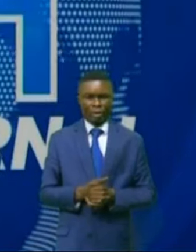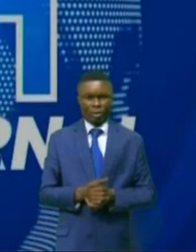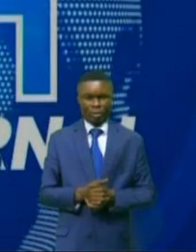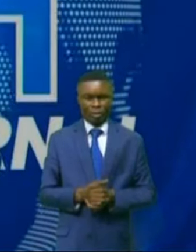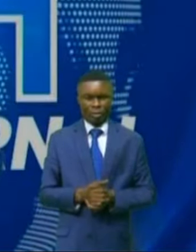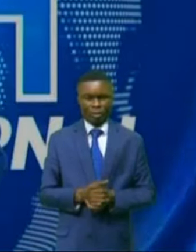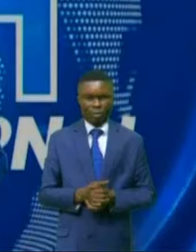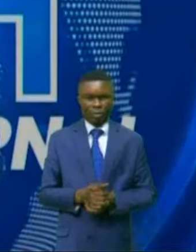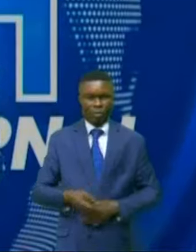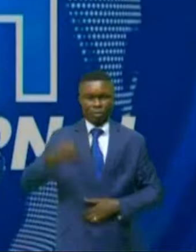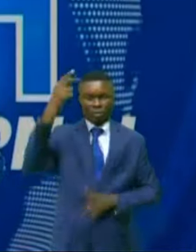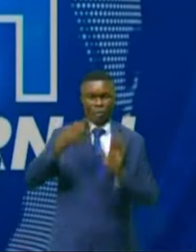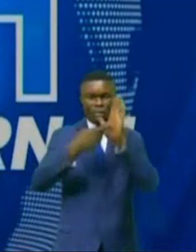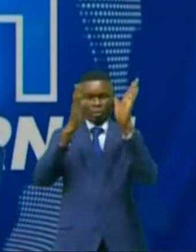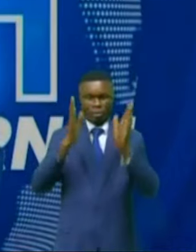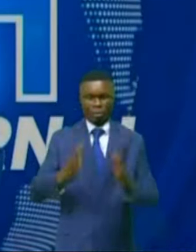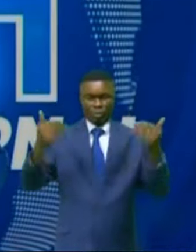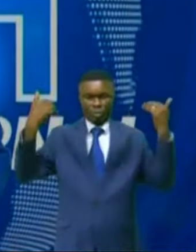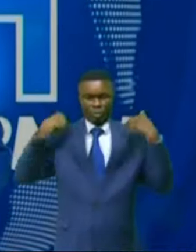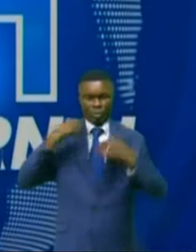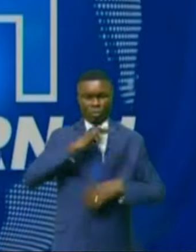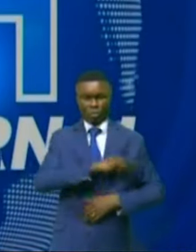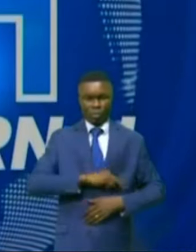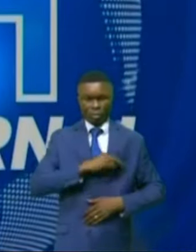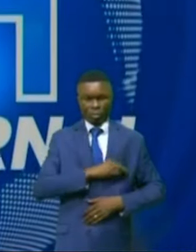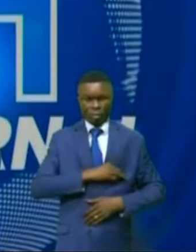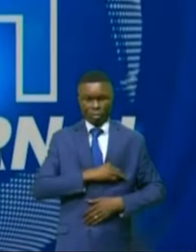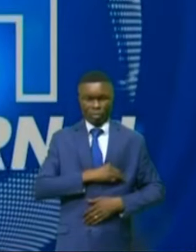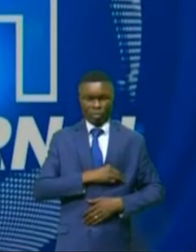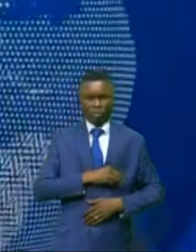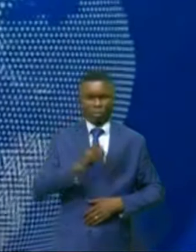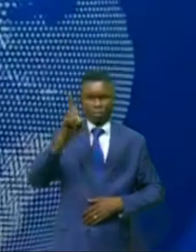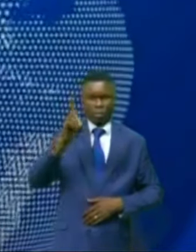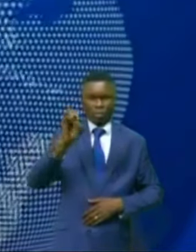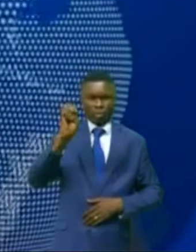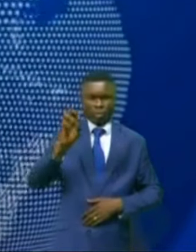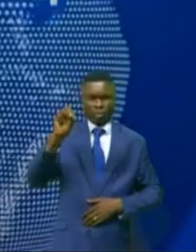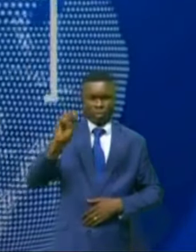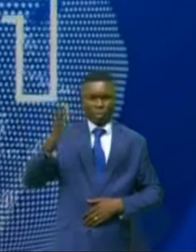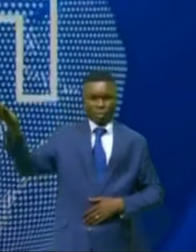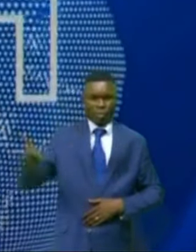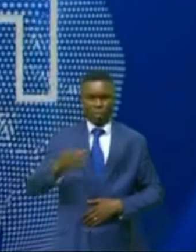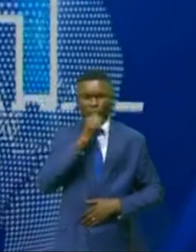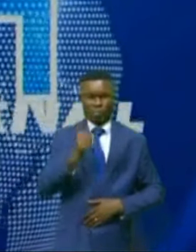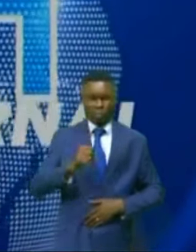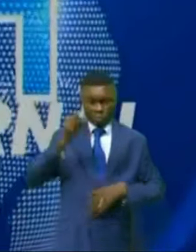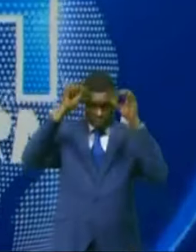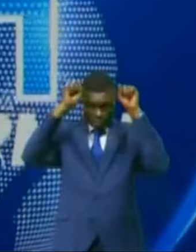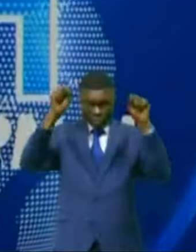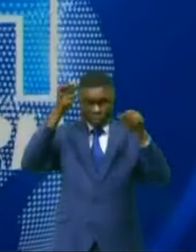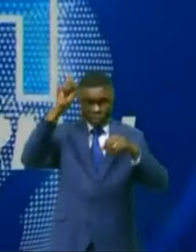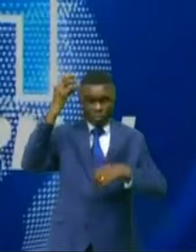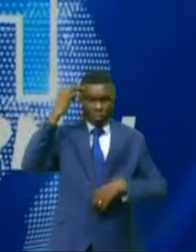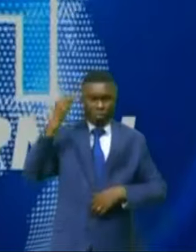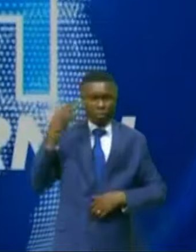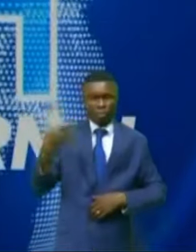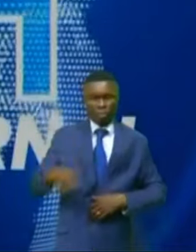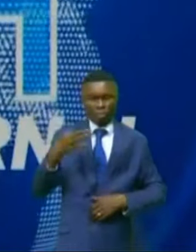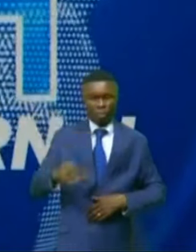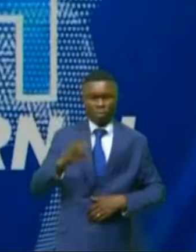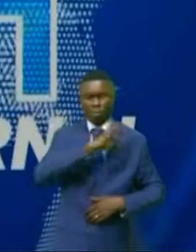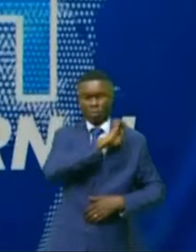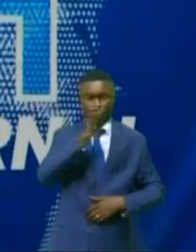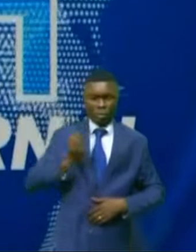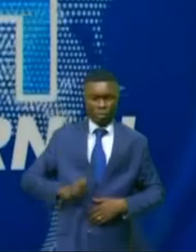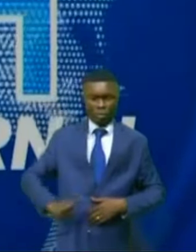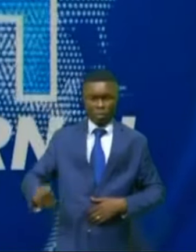Le haut représentant et autorité morale, Tony Kinkou, a reçu ce jeudi l'ancien Premier ministre français Manuel Valls, président